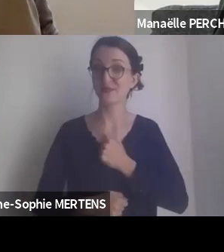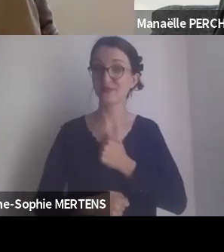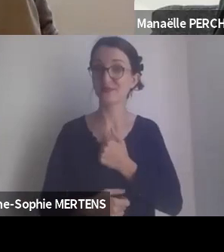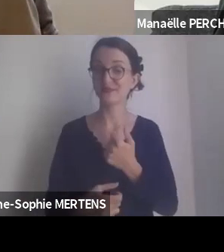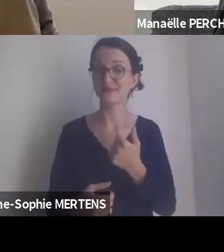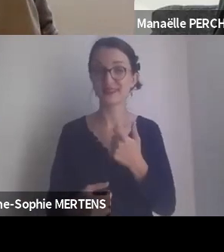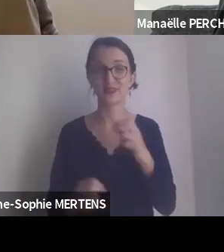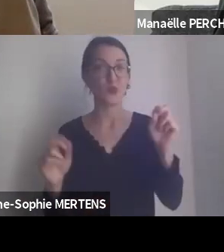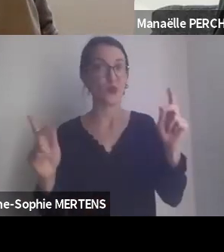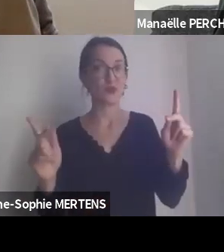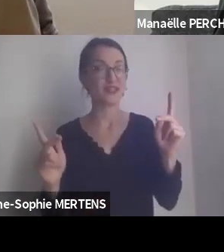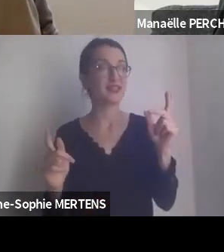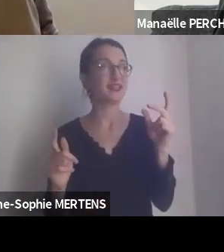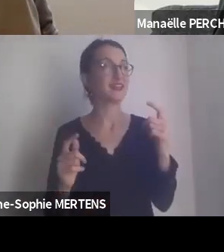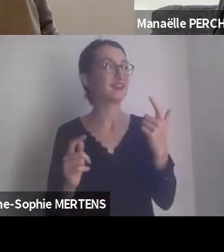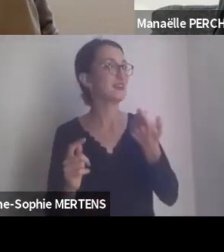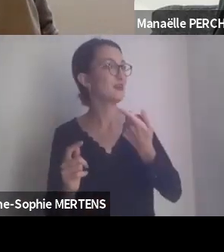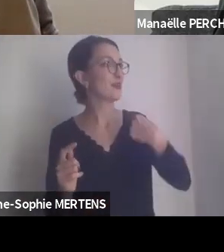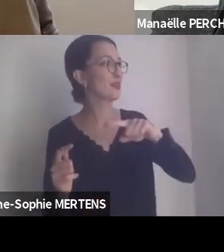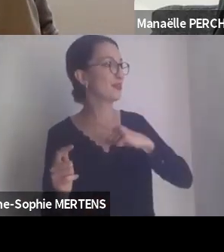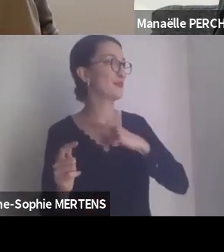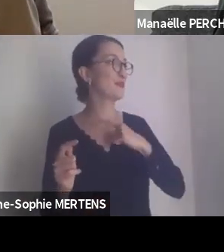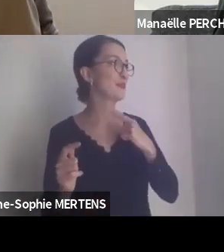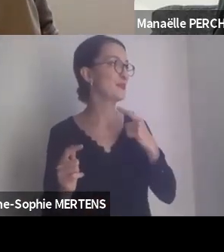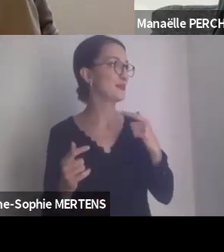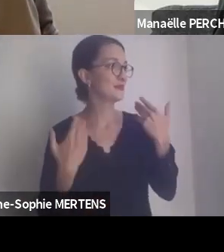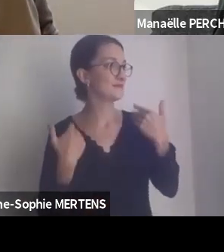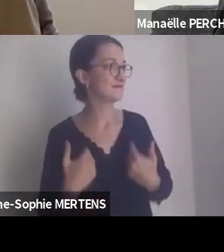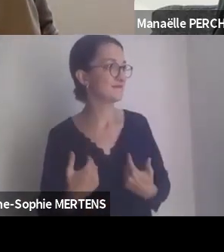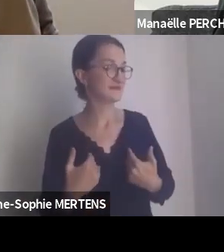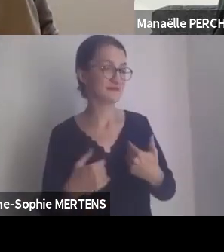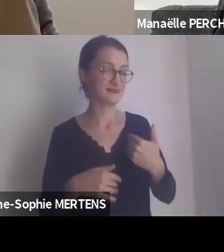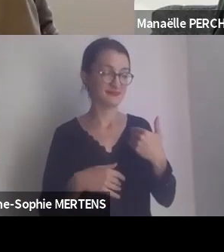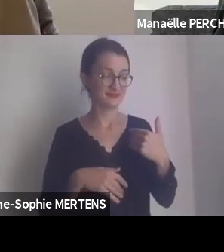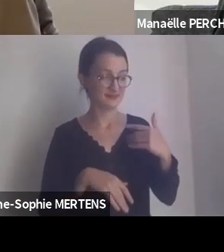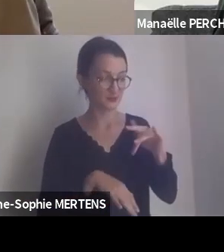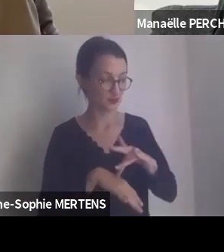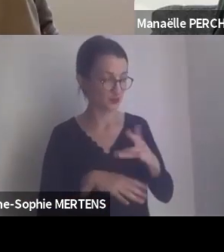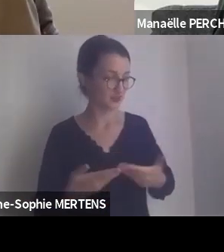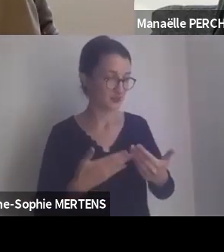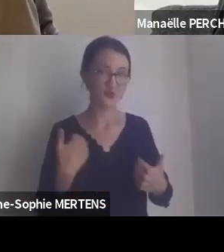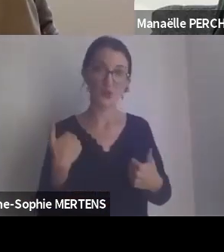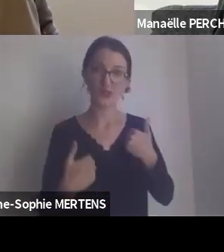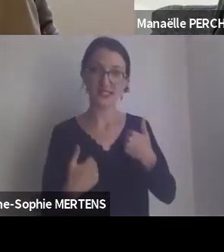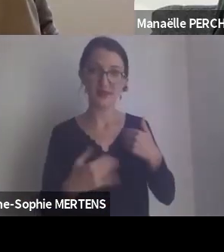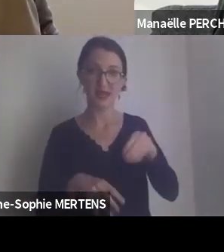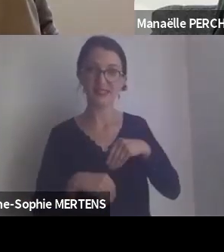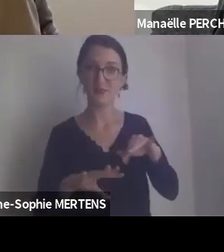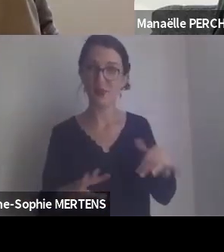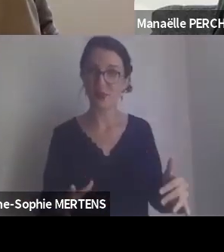dans quelle acceptation on peut être soi-même personnellement vis-à-vis de sa propre situation de handicap. Ça, c'est évidemment un premier point. Et un second